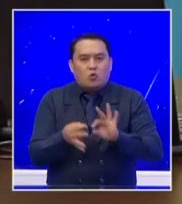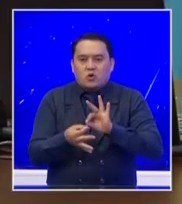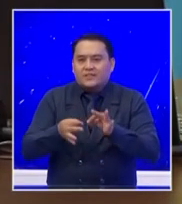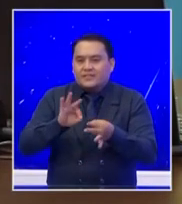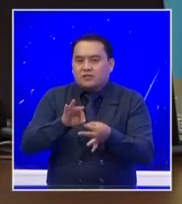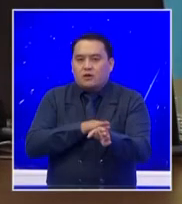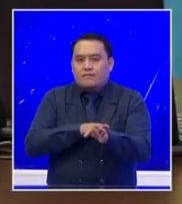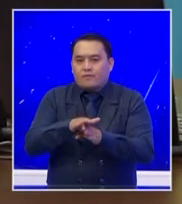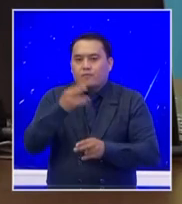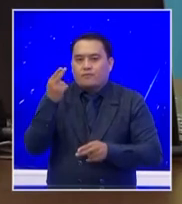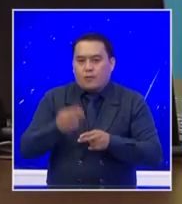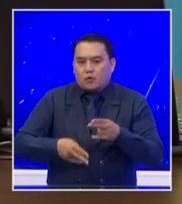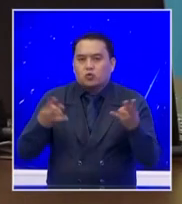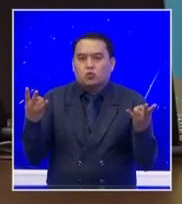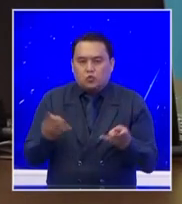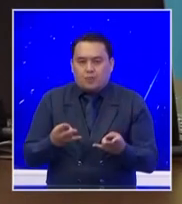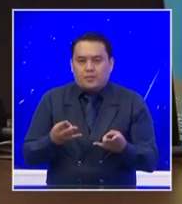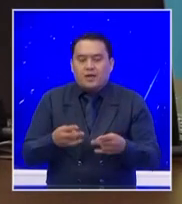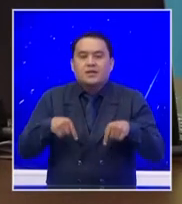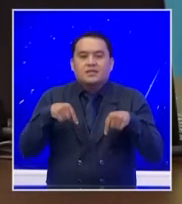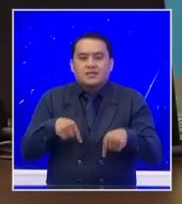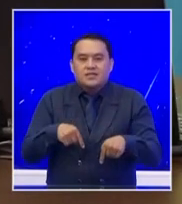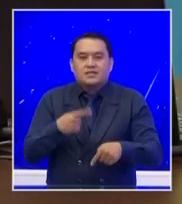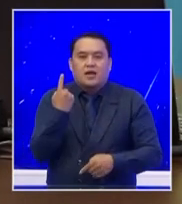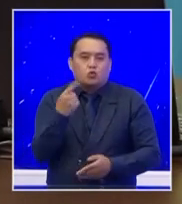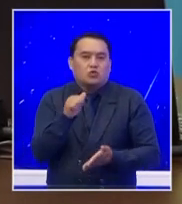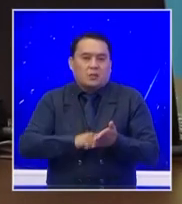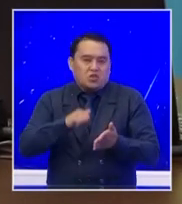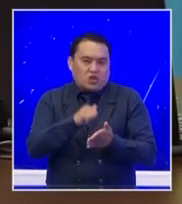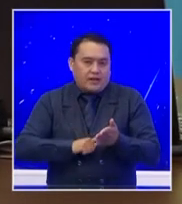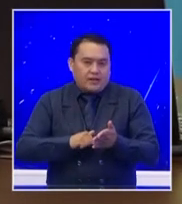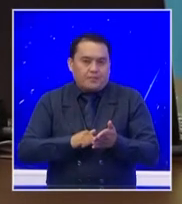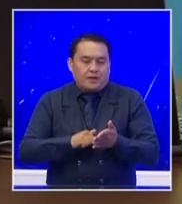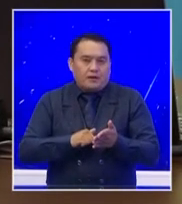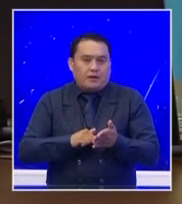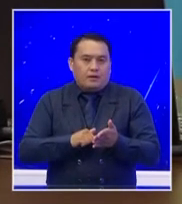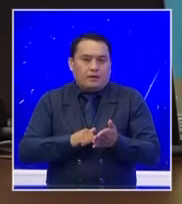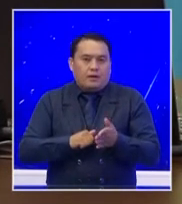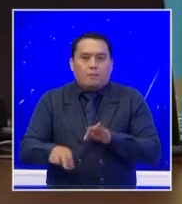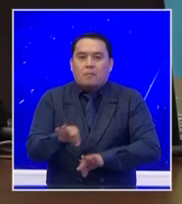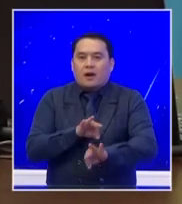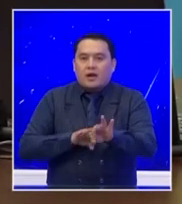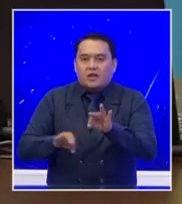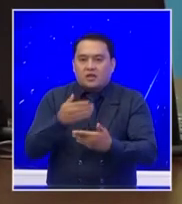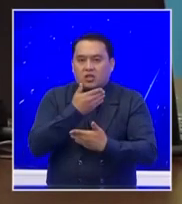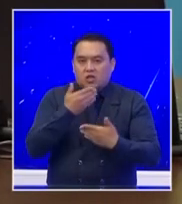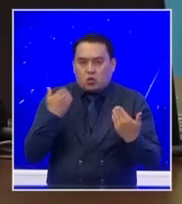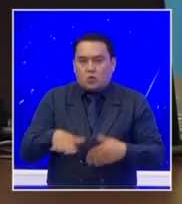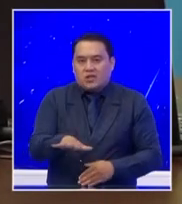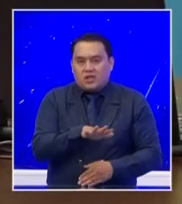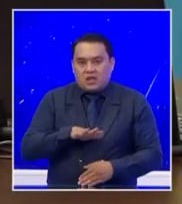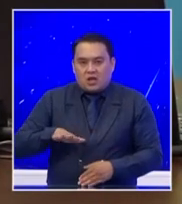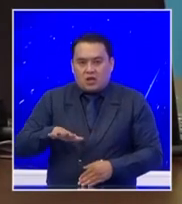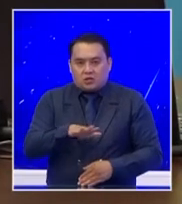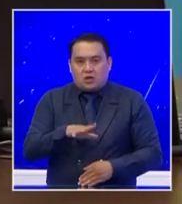конца отработает. Но здесь одно замечание. Здесь ни одного проекта нет, который реализуется на территории